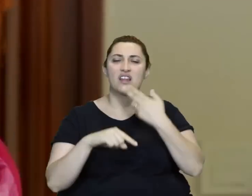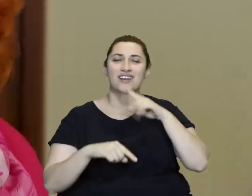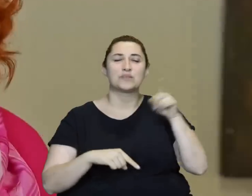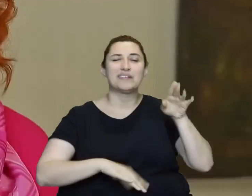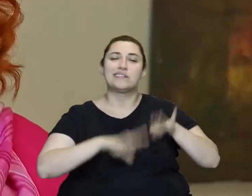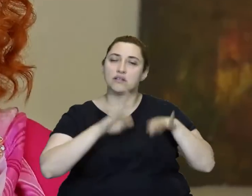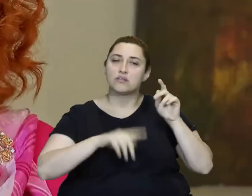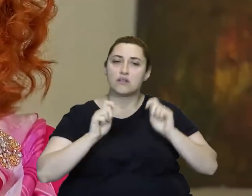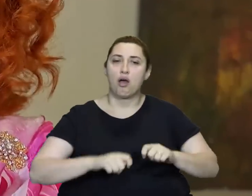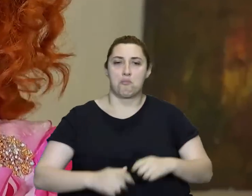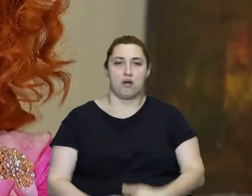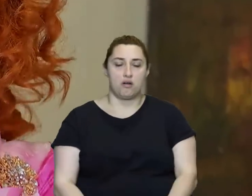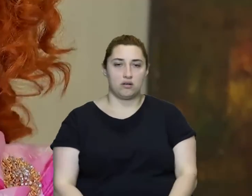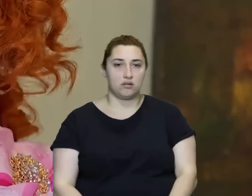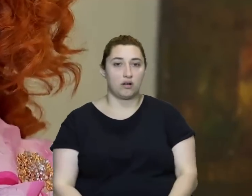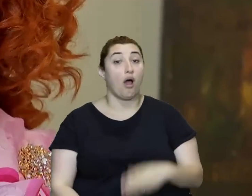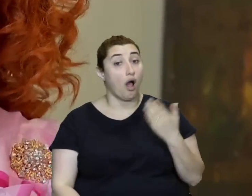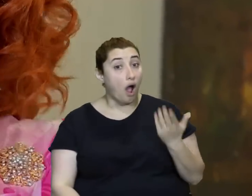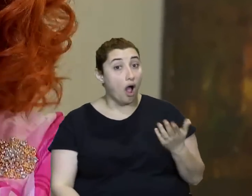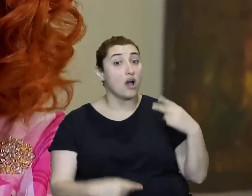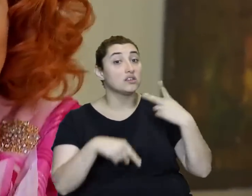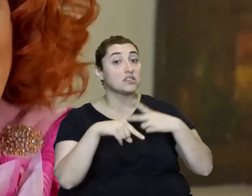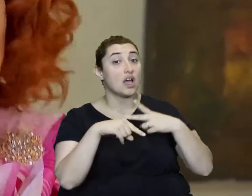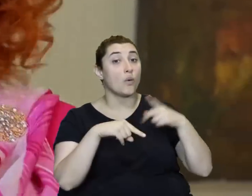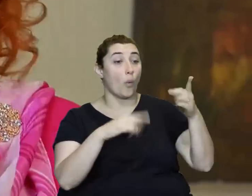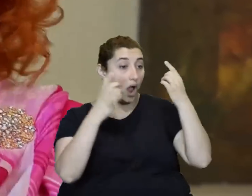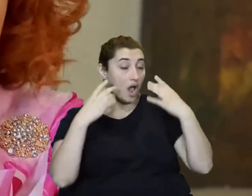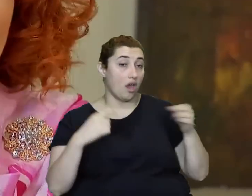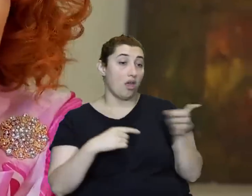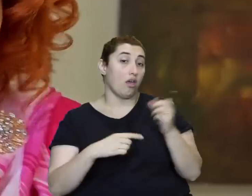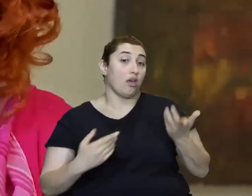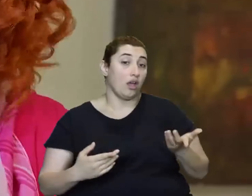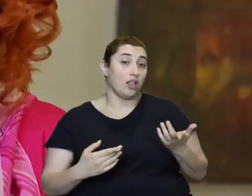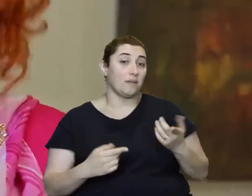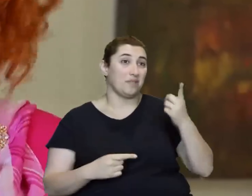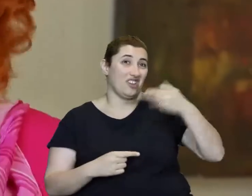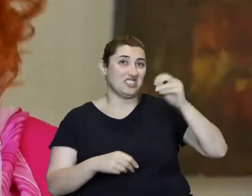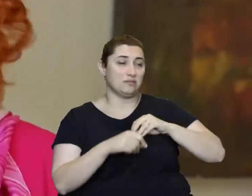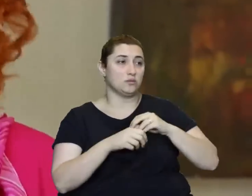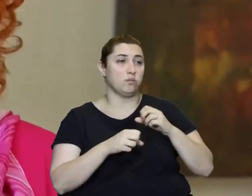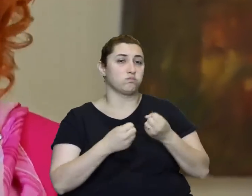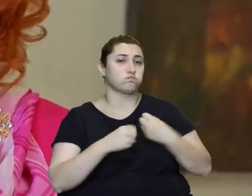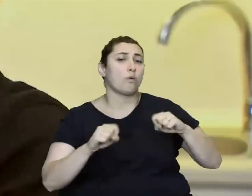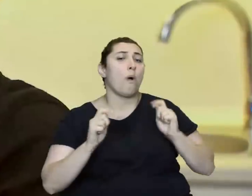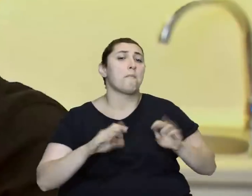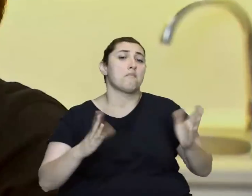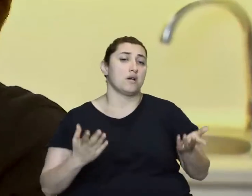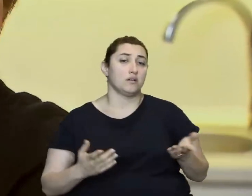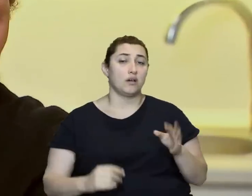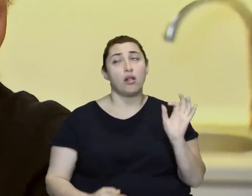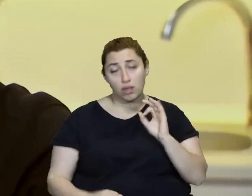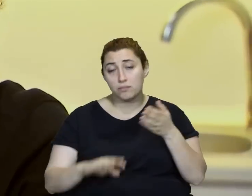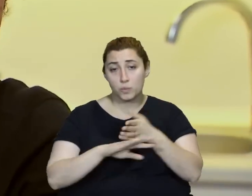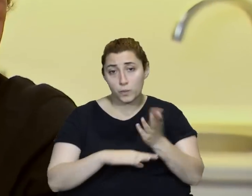onun gönlünü almasını bilir. Aa, Zehra onun gelini sonuçta yani. Bir tablo için araları açılacak değil ya. Ya